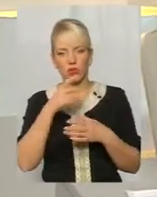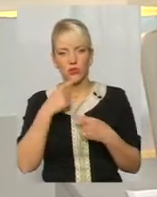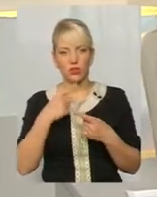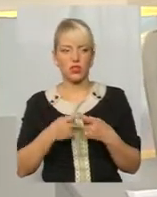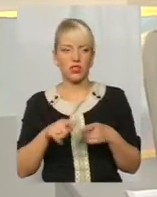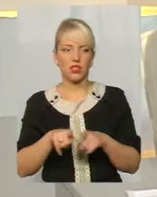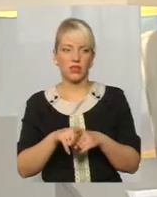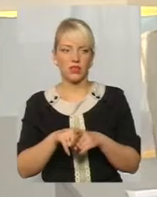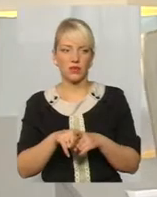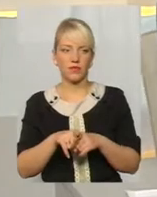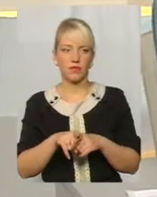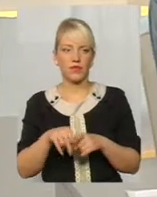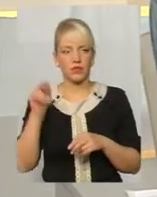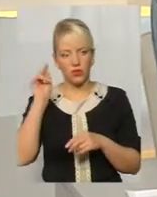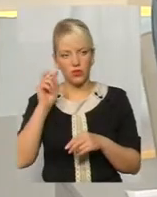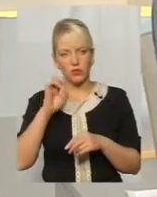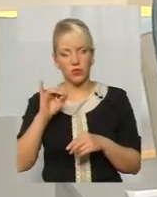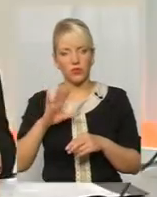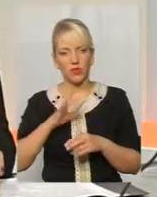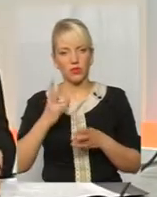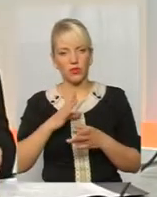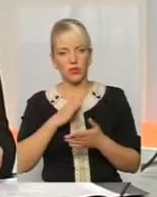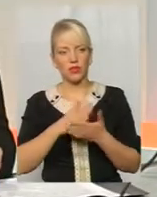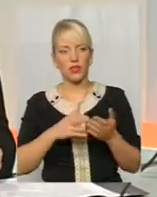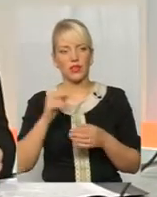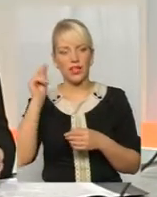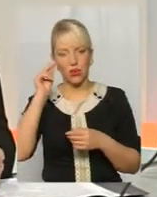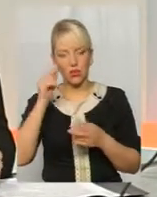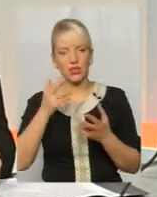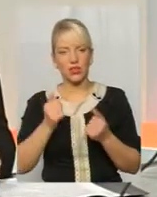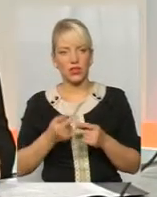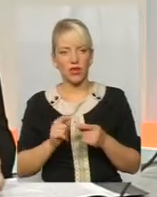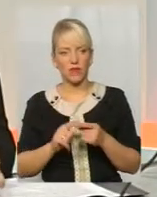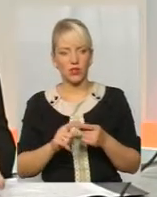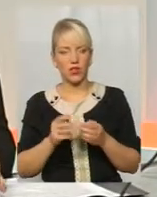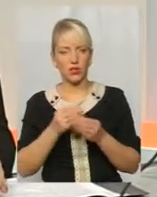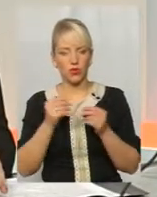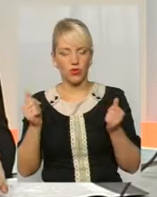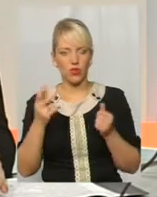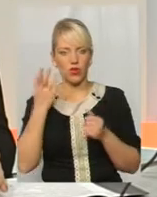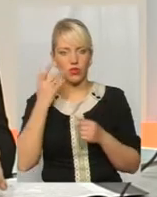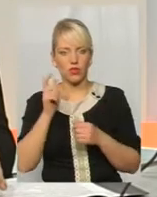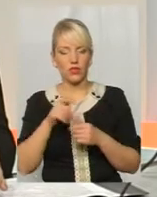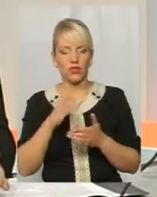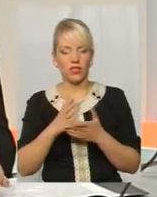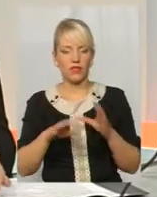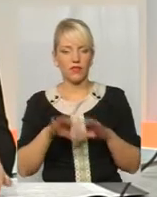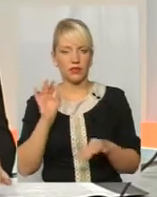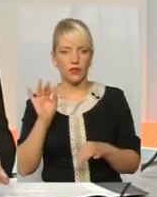чином теоретично мали би бути усунуті? Ну, теоретично, дійсно, вони нівелюються. Просто в людини, коли є в людини